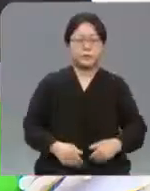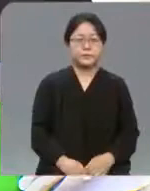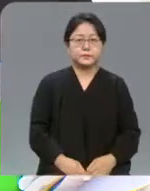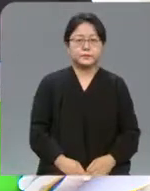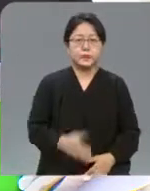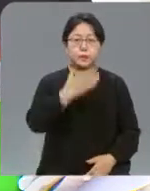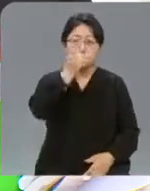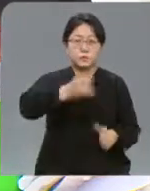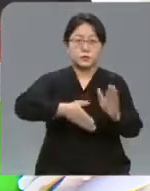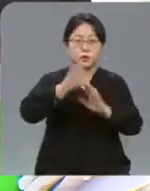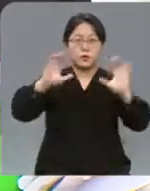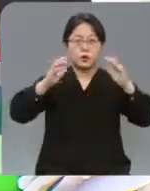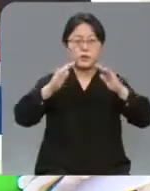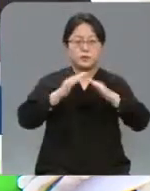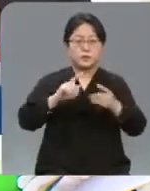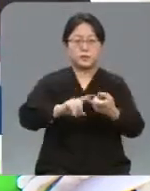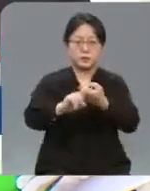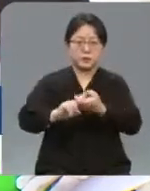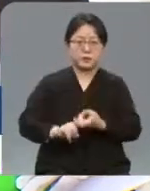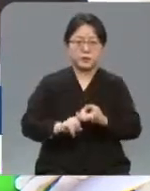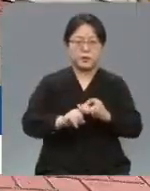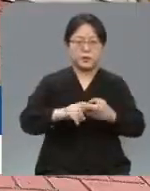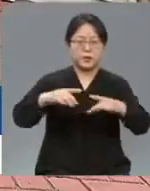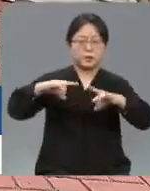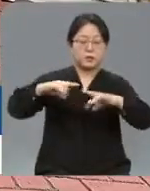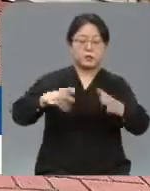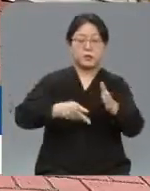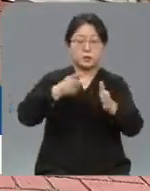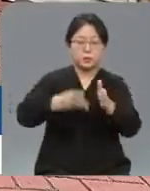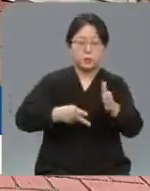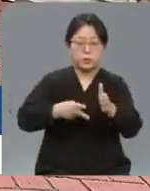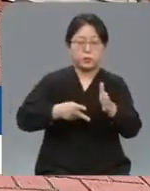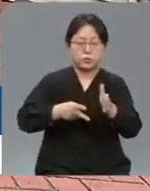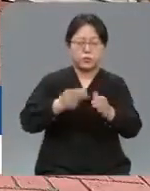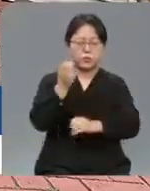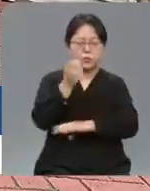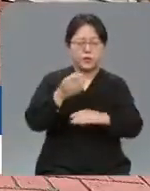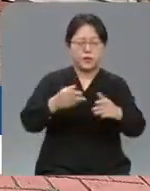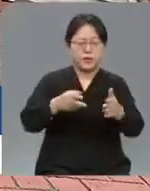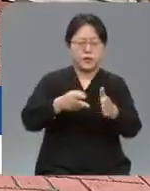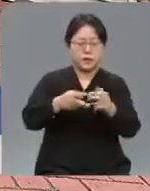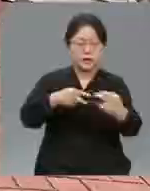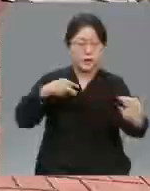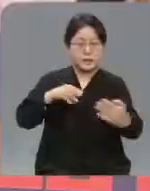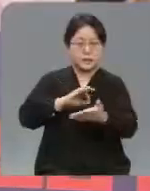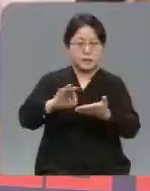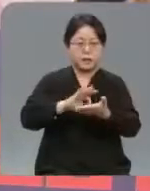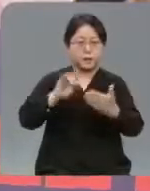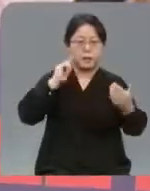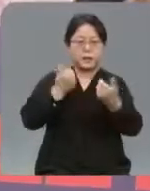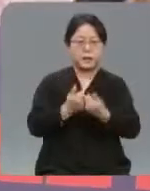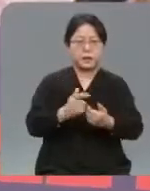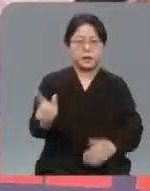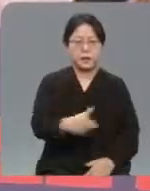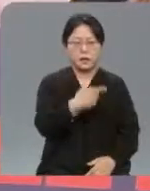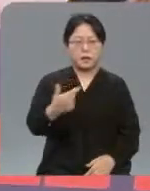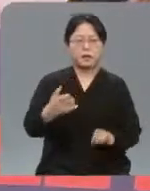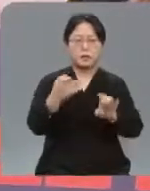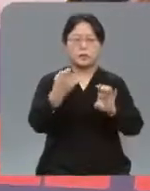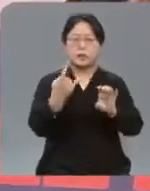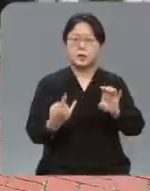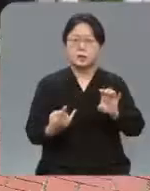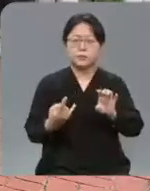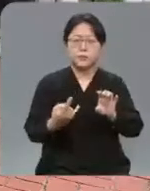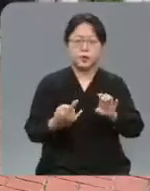순천시의 어려운 10여 편 은 영전 손 도심 통과 계획을 변경 하라고 족구 했으면 바로 40여 의 고속